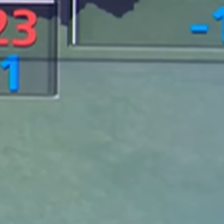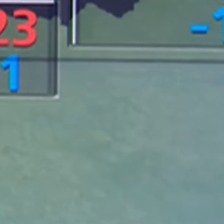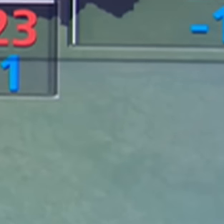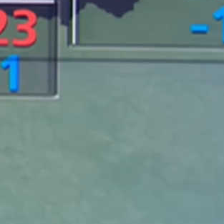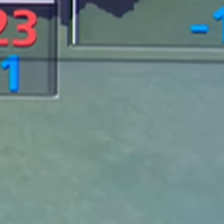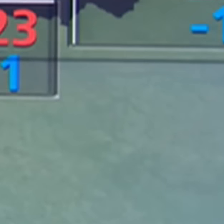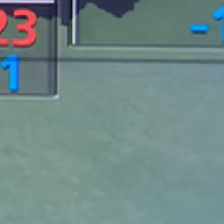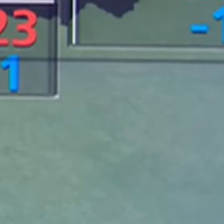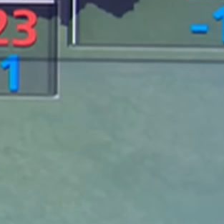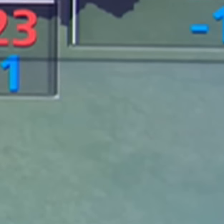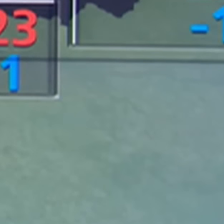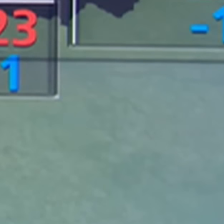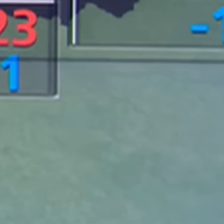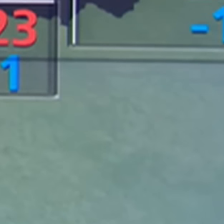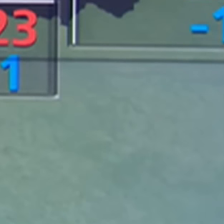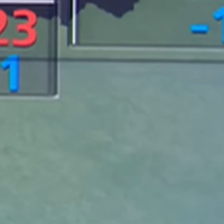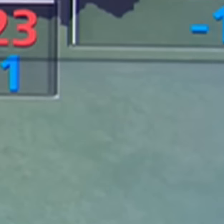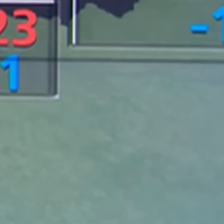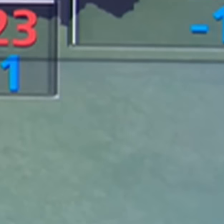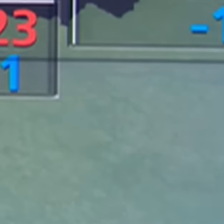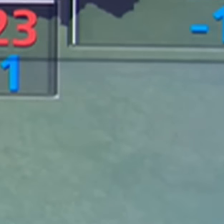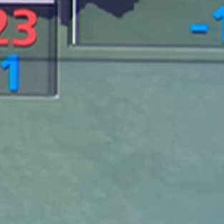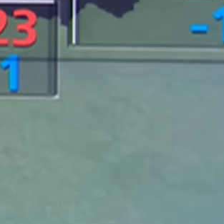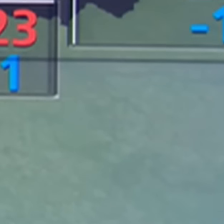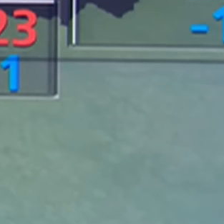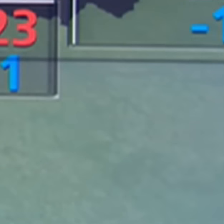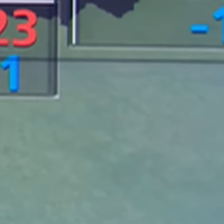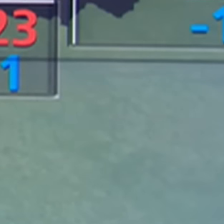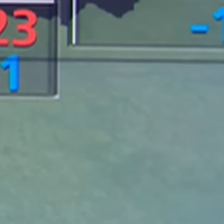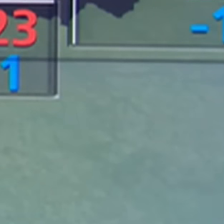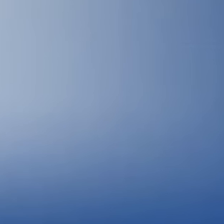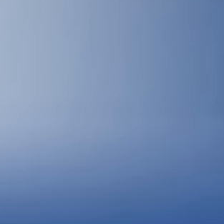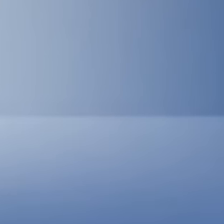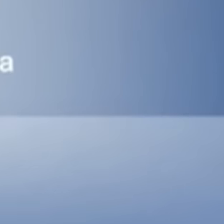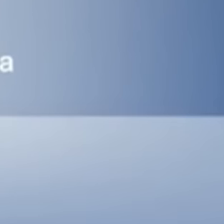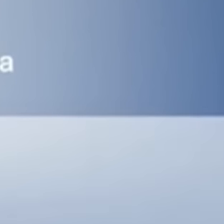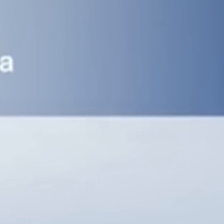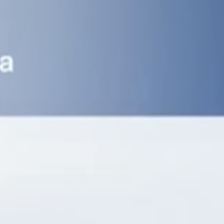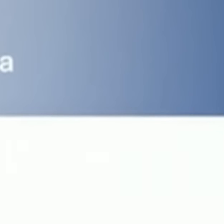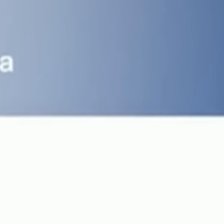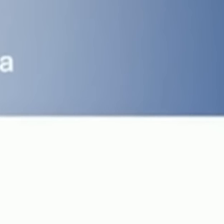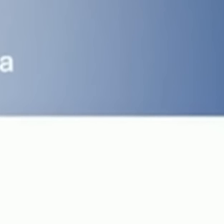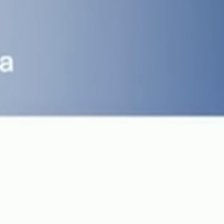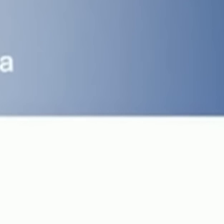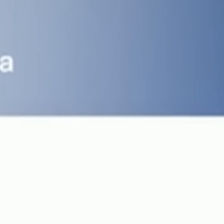23 mo gaetse maemo a bosa felela fano a re kopane gape mo nakong e tlang.